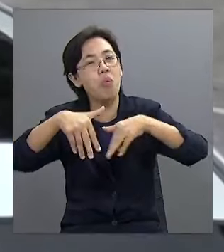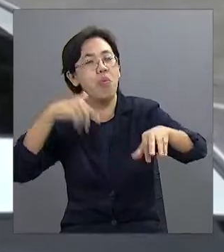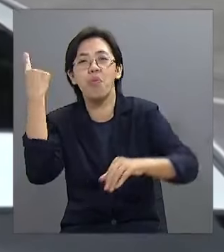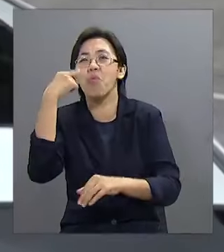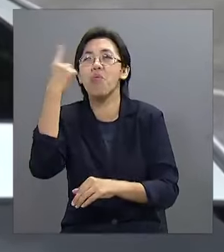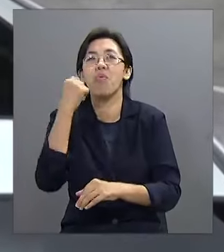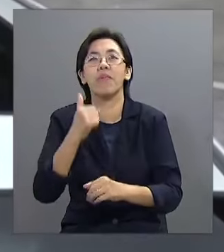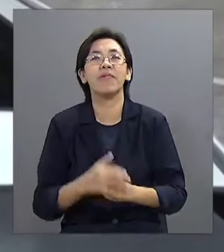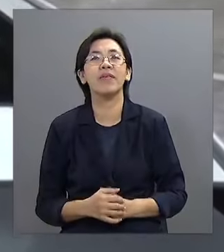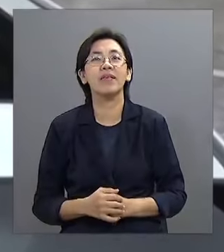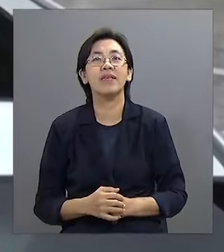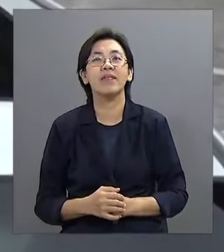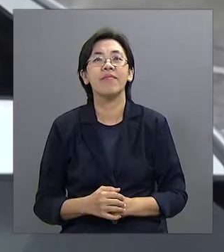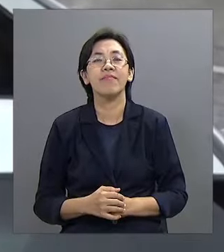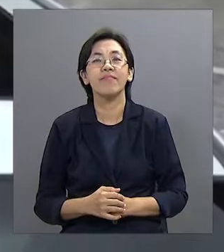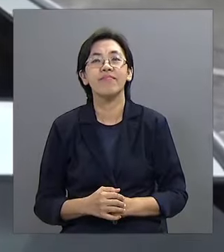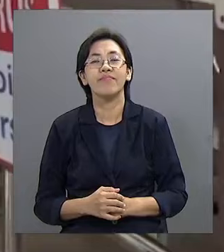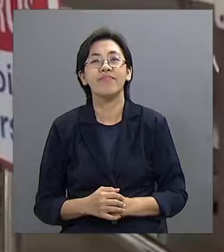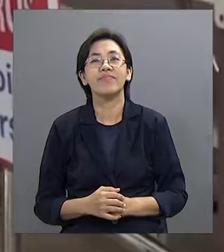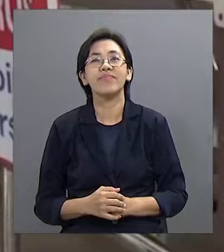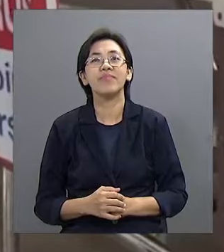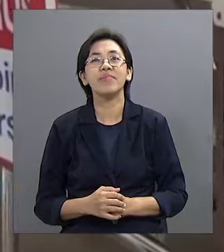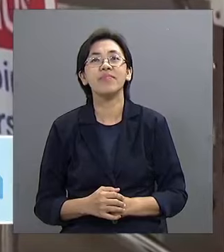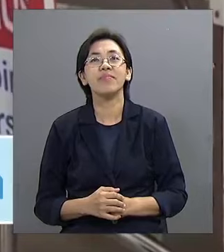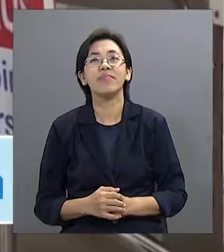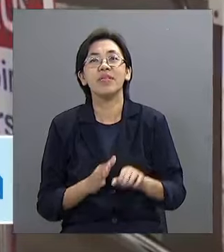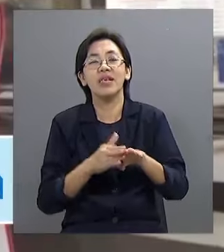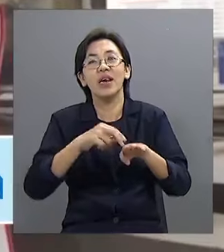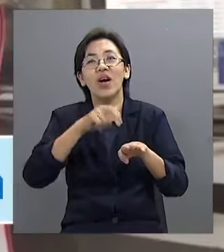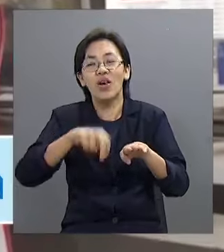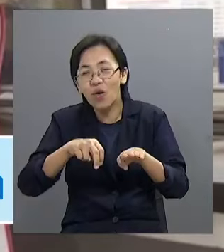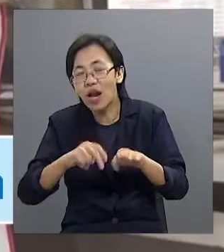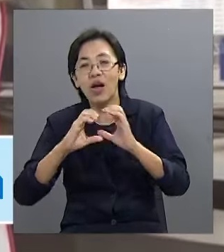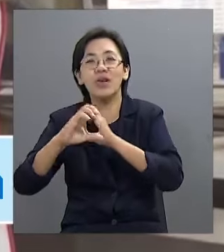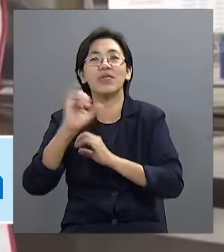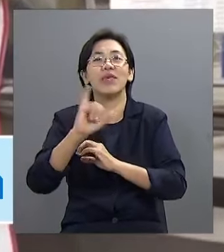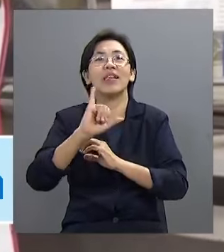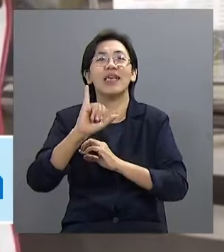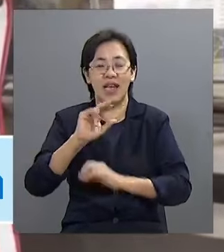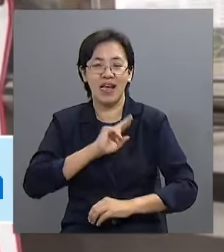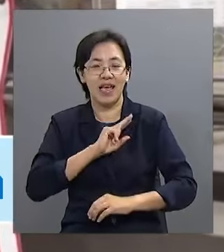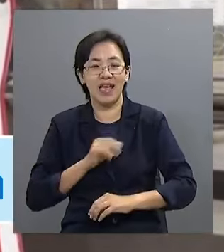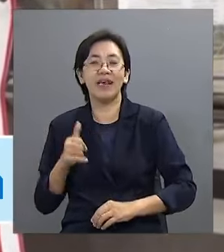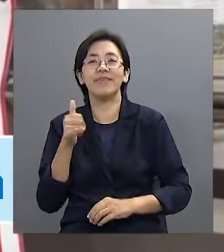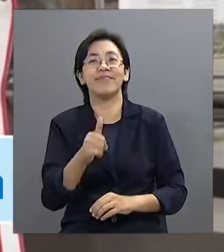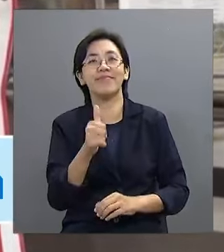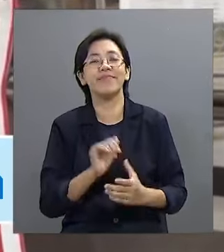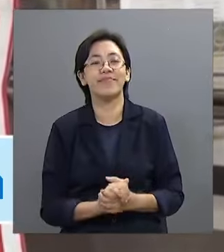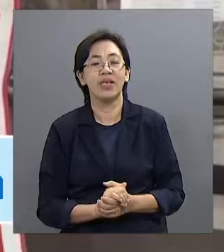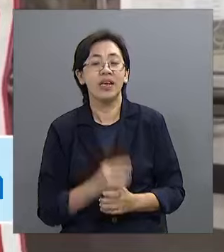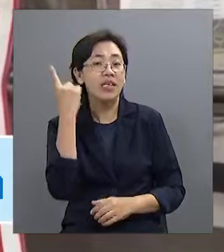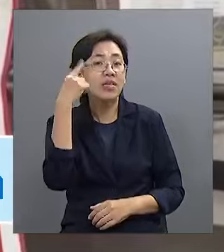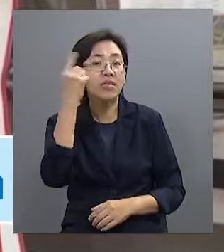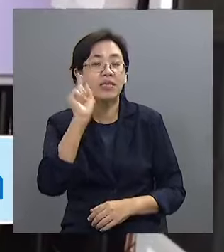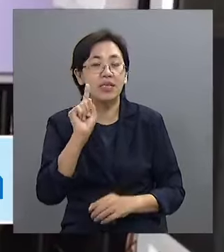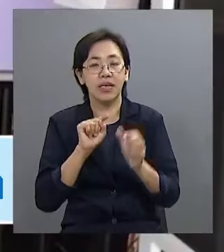นี่คือกำลังลงจากรถไง ใช่ กำลังลงจากรถทัวร์ยังไม่มาอันนี้มากันเองก่อนนะครับนี่คือบรรยากาศการท่องเที่ยวในพื้นที่อำเภอเบตงย